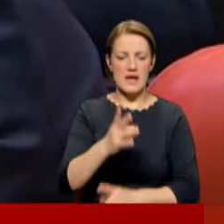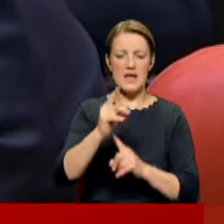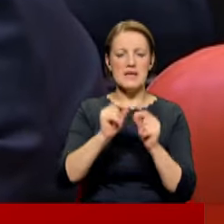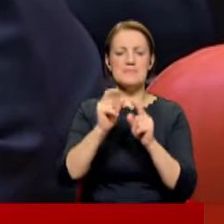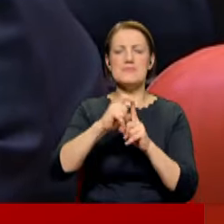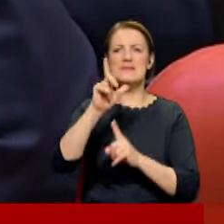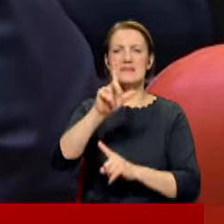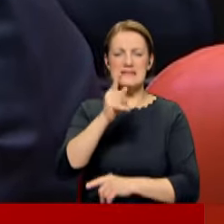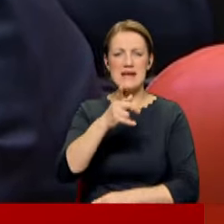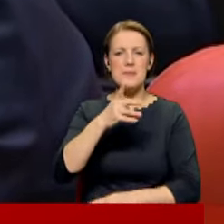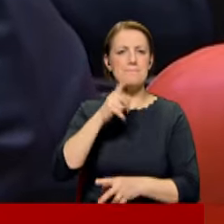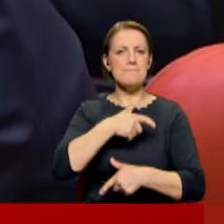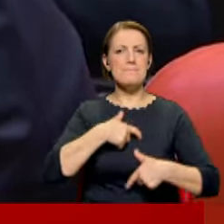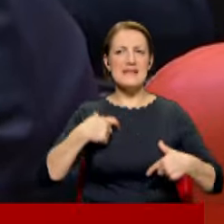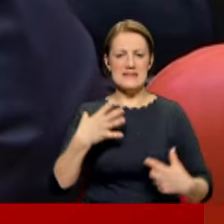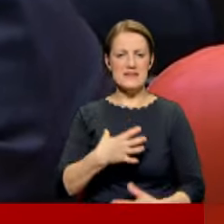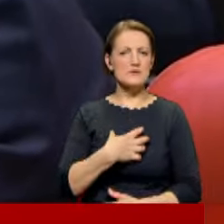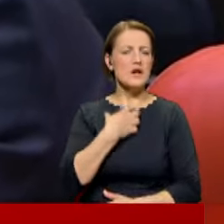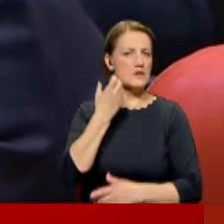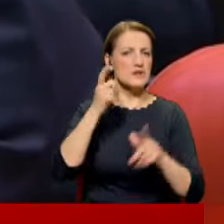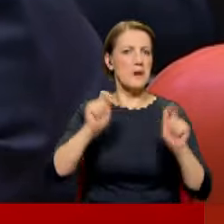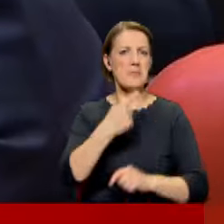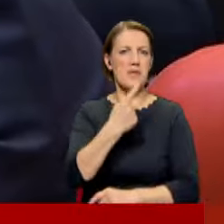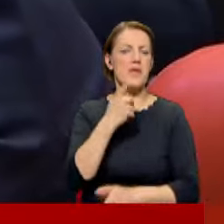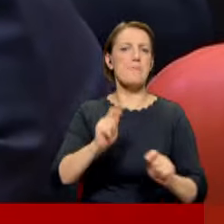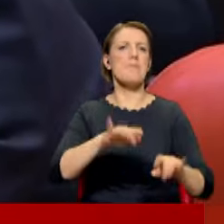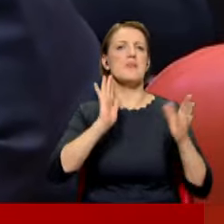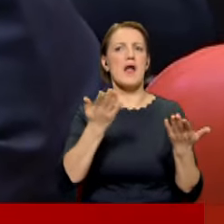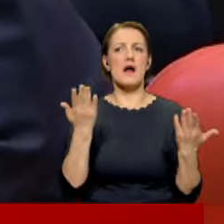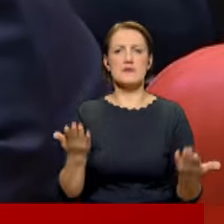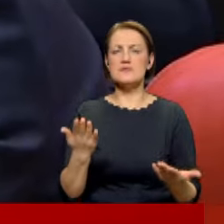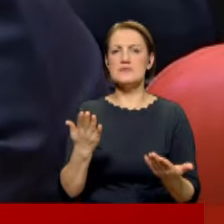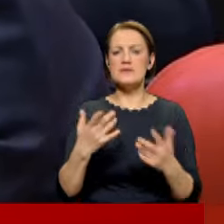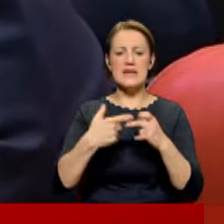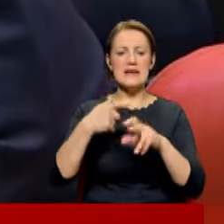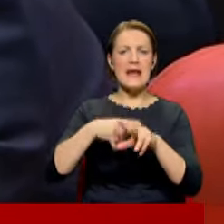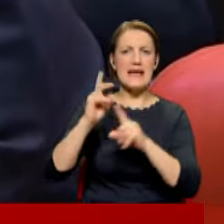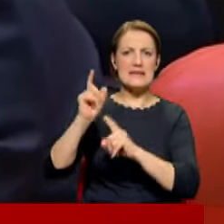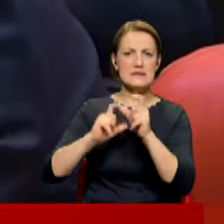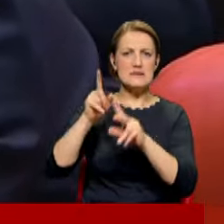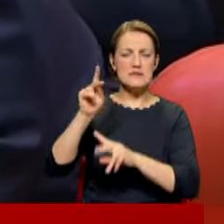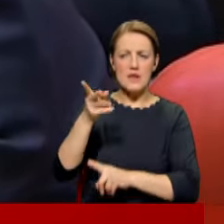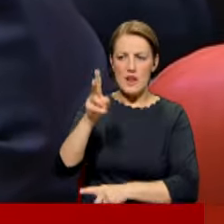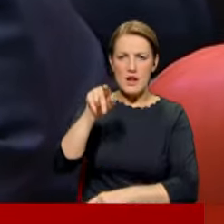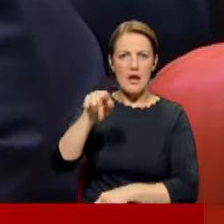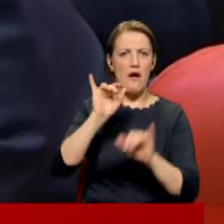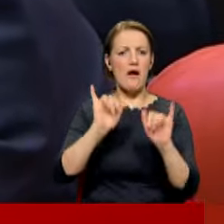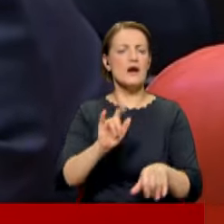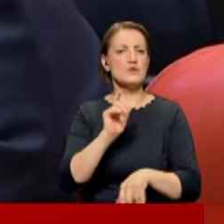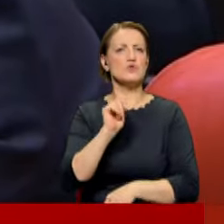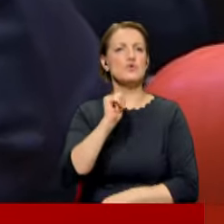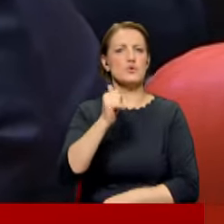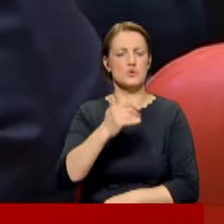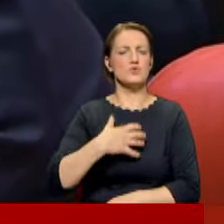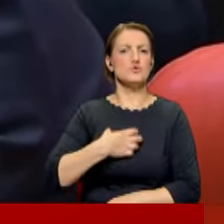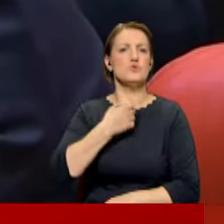olduğunda milli yaz ilan edin dedik etmediler. Ama söz konusu olan reis olunca aynı gün yaz ilan